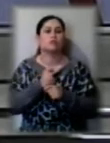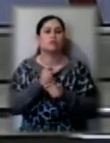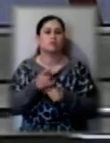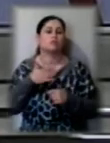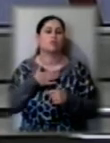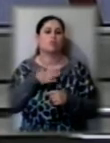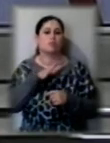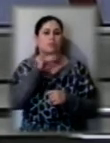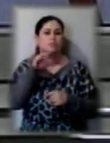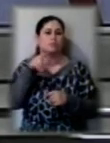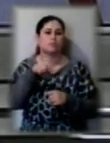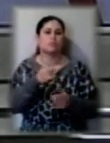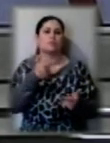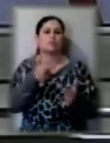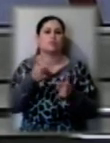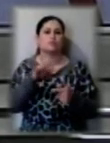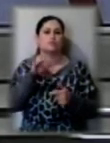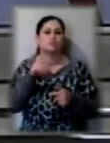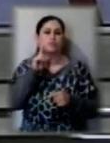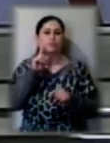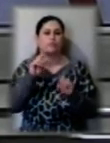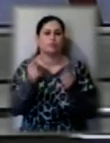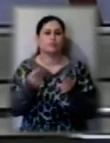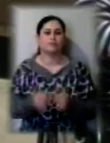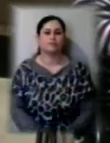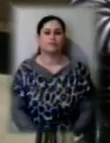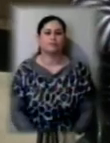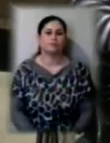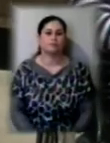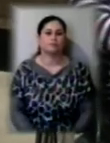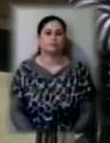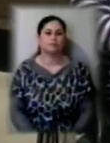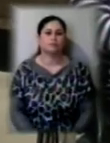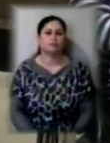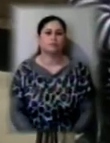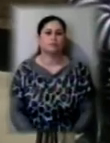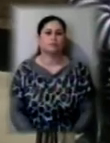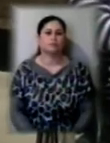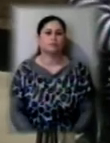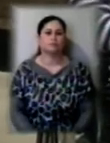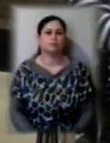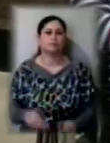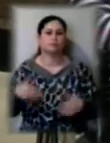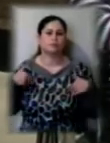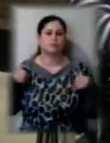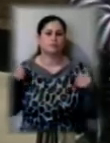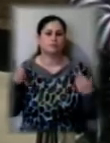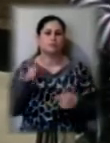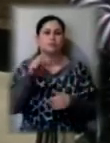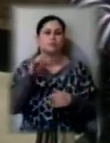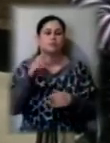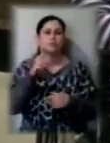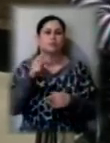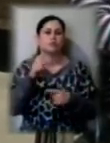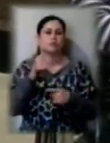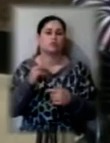Тонг. Вона готує сюжет до ефіру, а поки коротко. Поздравляю вас з заслуженою наградою. Желаю вам крепкого здоров'я